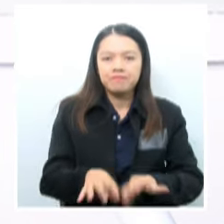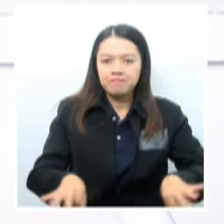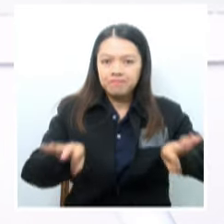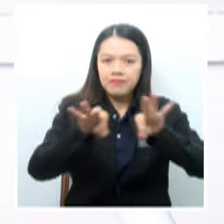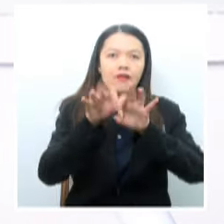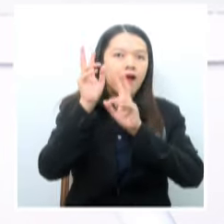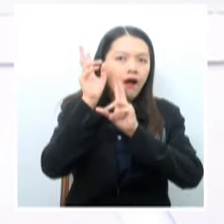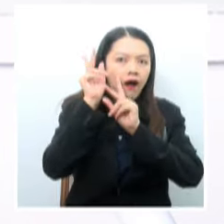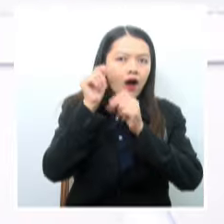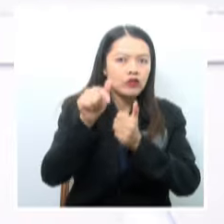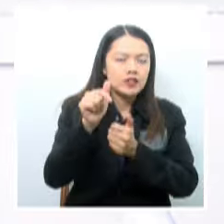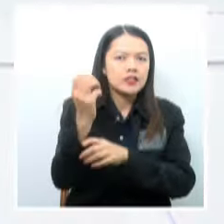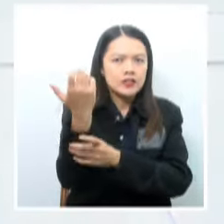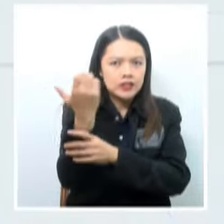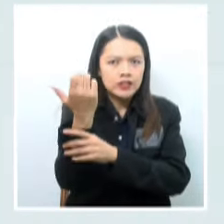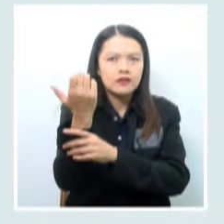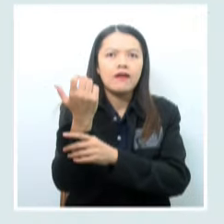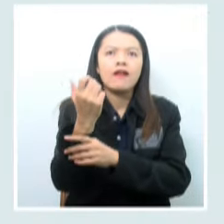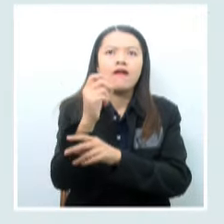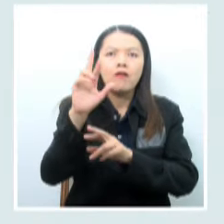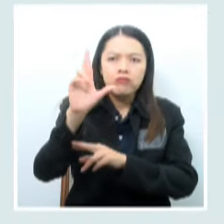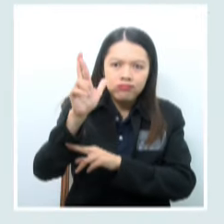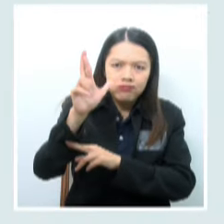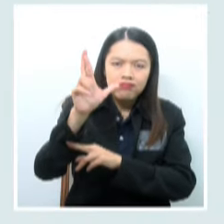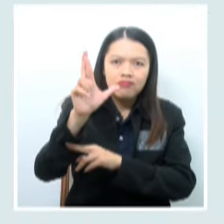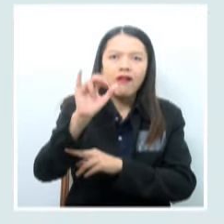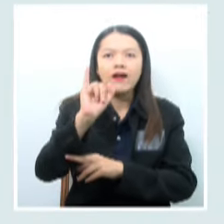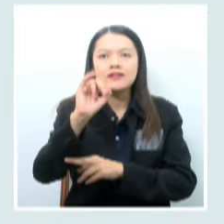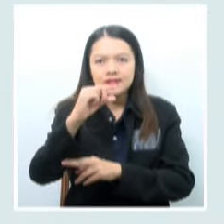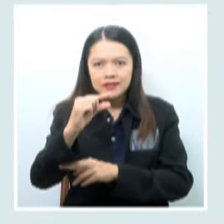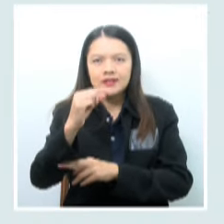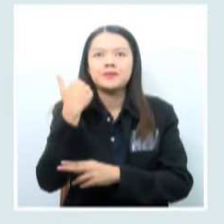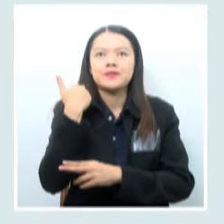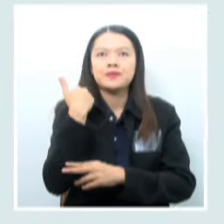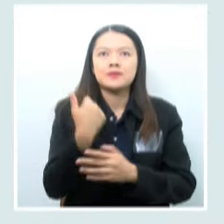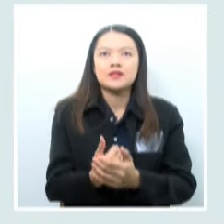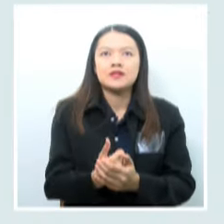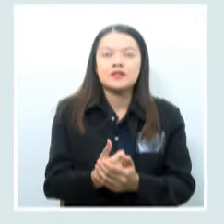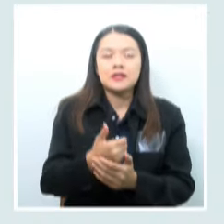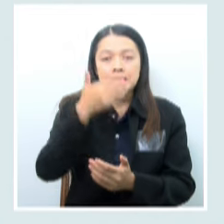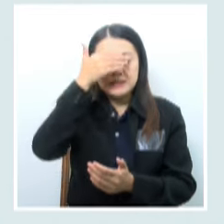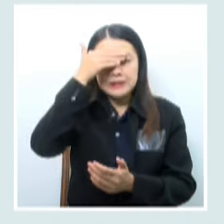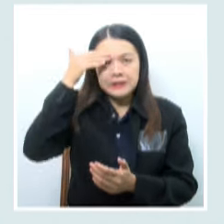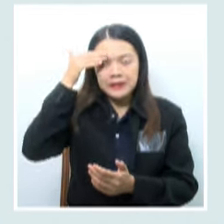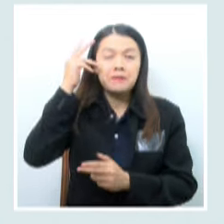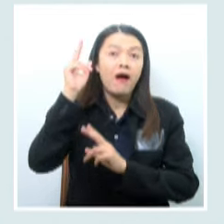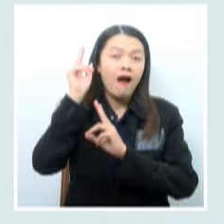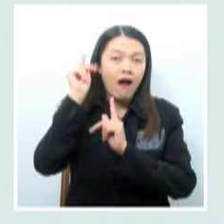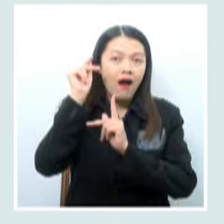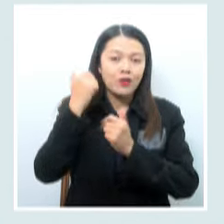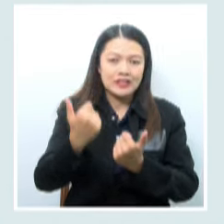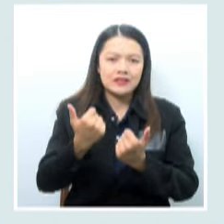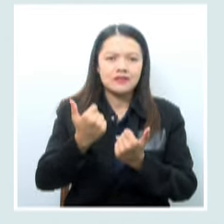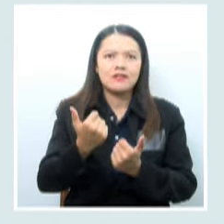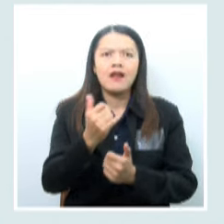ข่าวสารความเคลื่อนไหวของเราได้ทั้งแอปพลิเคชัน TikTok แล้วก็ Instagram และไม่ควรพลาดนะคะกับการที่จะมาติดตามข่าวสารของเราใน